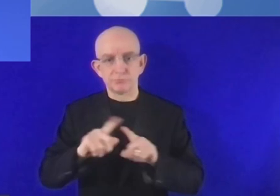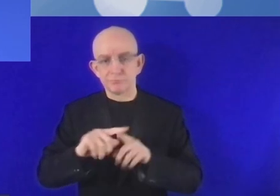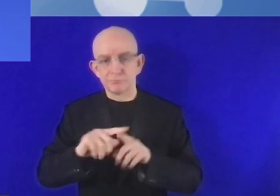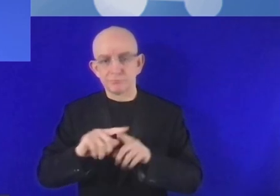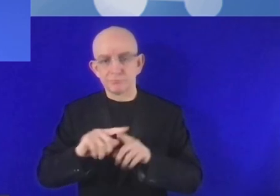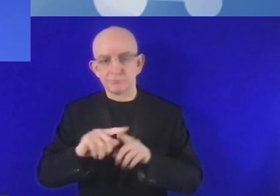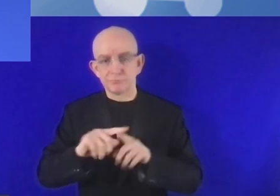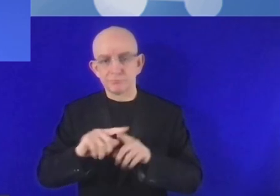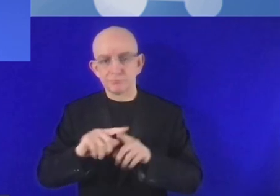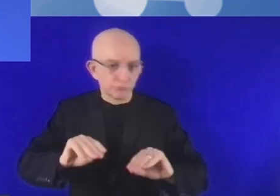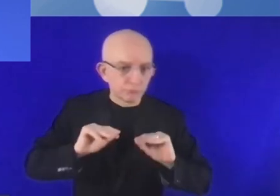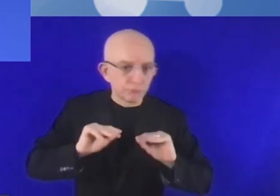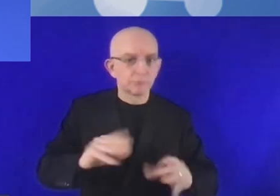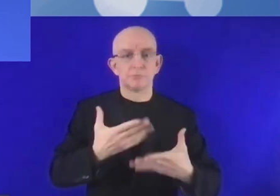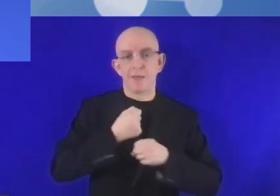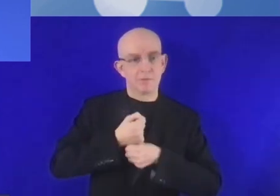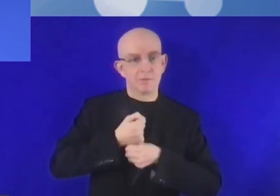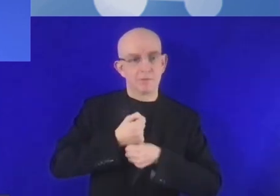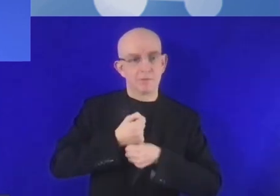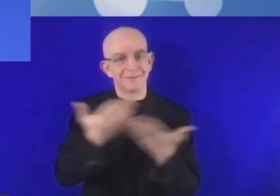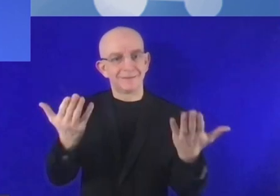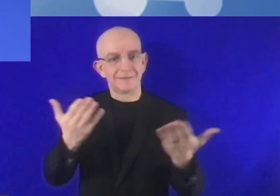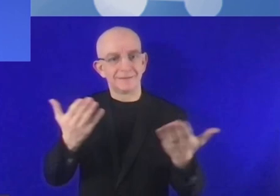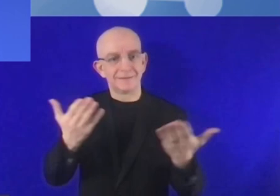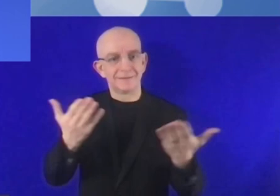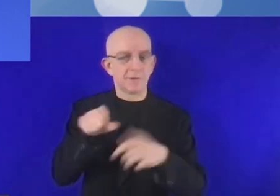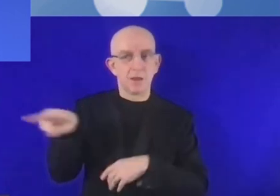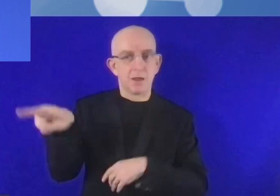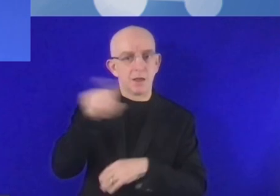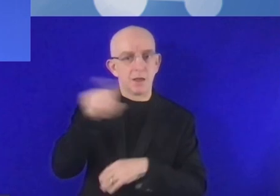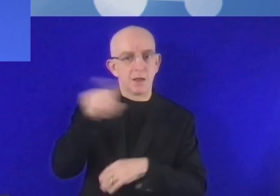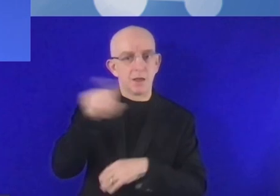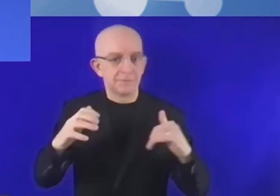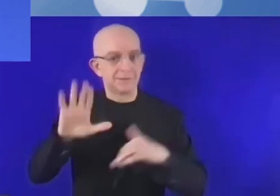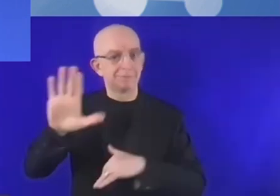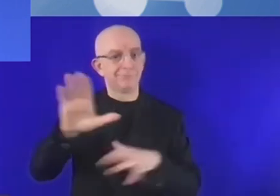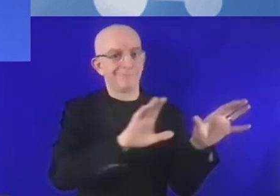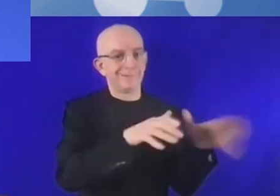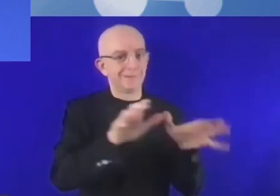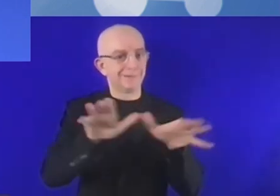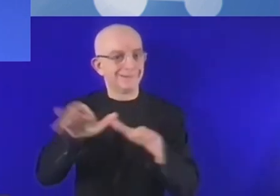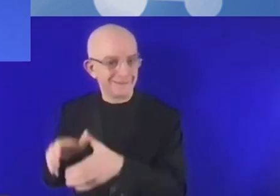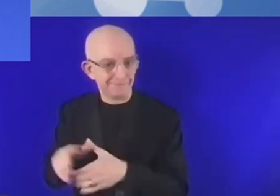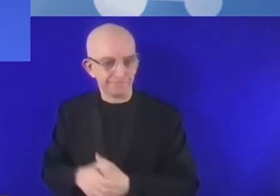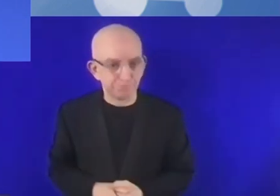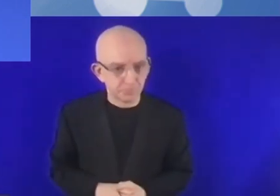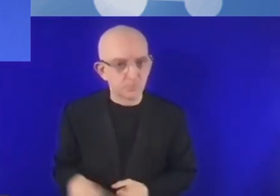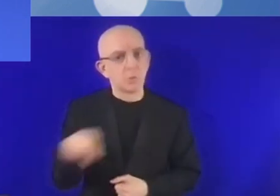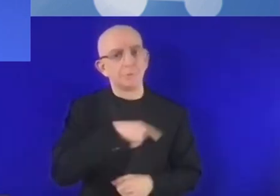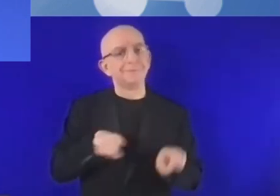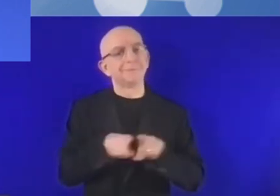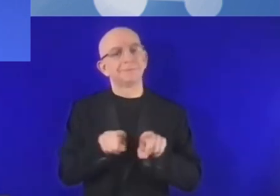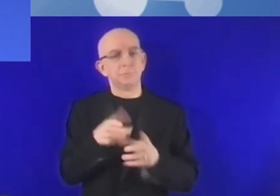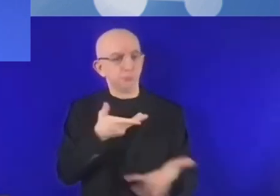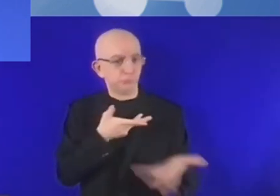cyfrowym pomiędzy państwami w różnych formatach. Mieliśmy tutaj możliwość spotkać wielu ministrów z wielu państw świata,